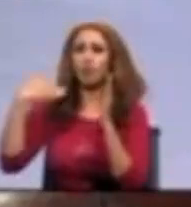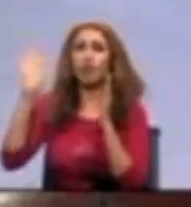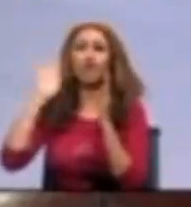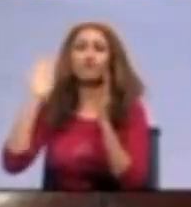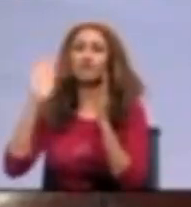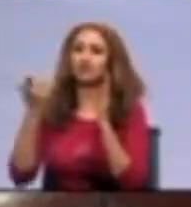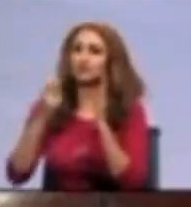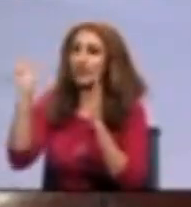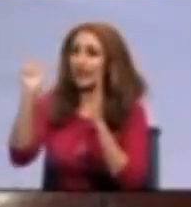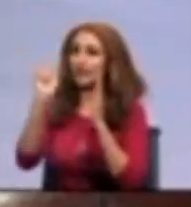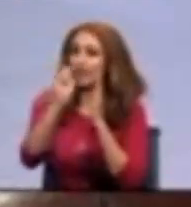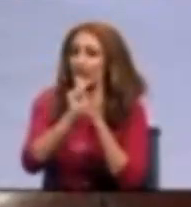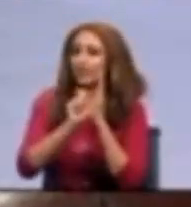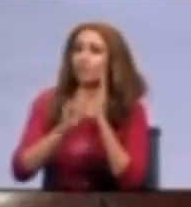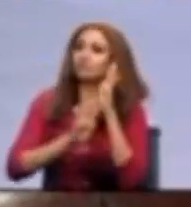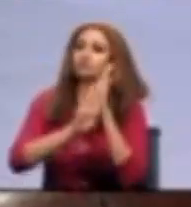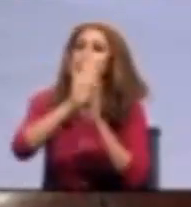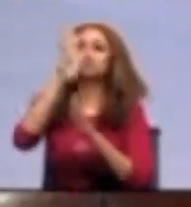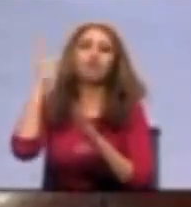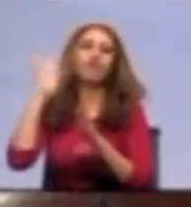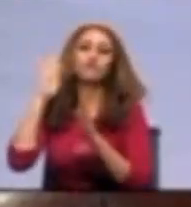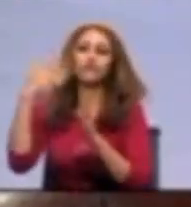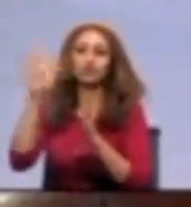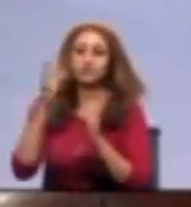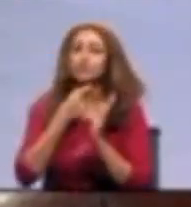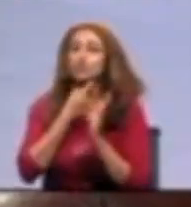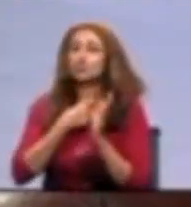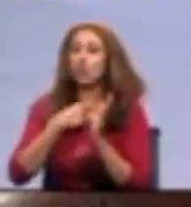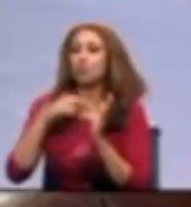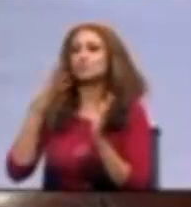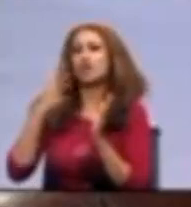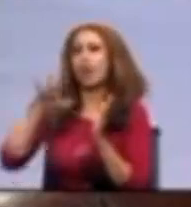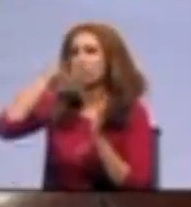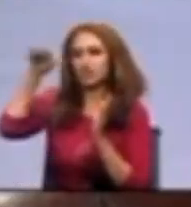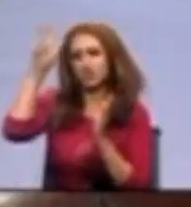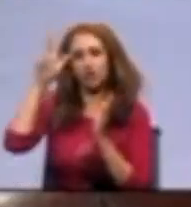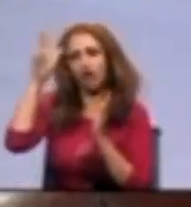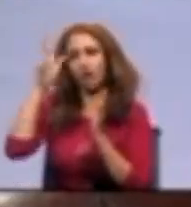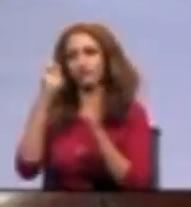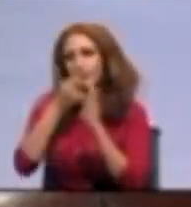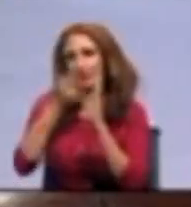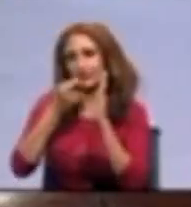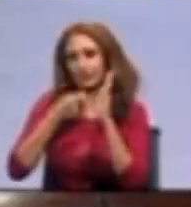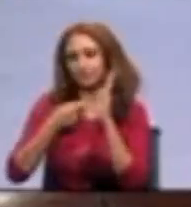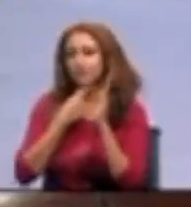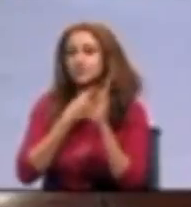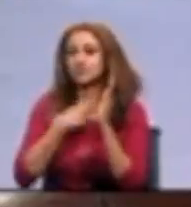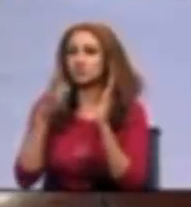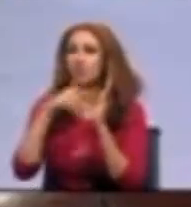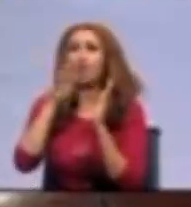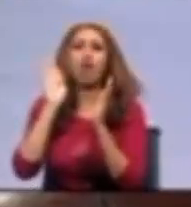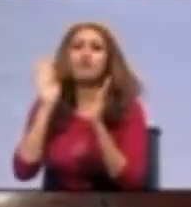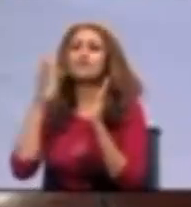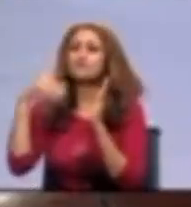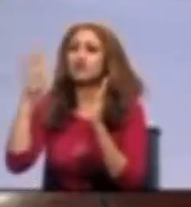انت موجودة ورح تتقدمي وكذا. وقالت لي انا محلك ما برد، صدقني ليت لي ما برد، ما